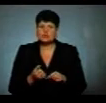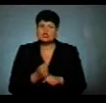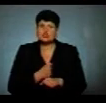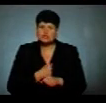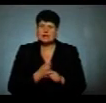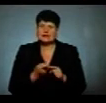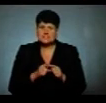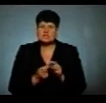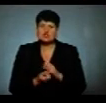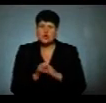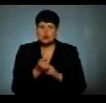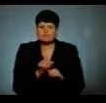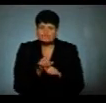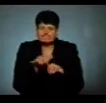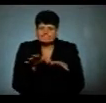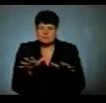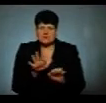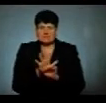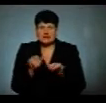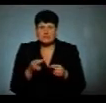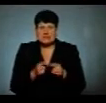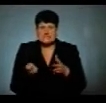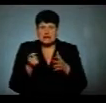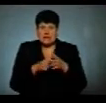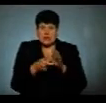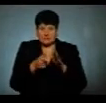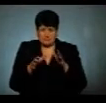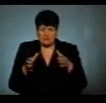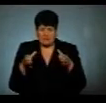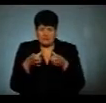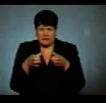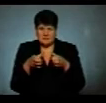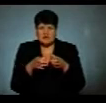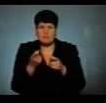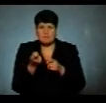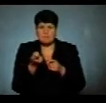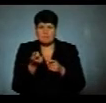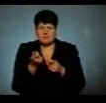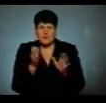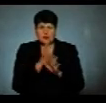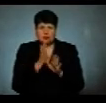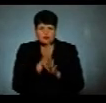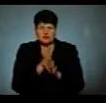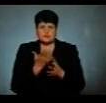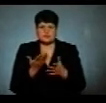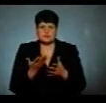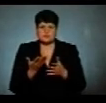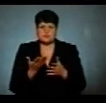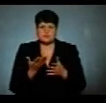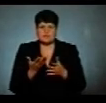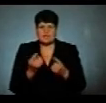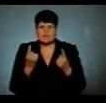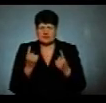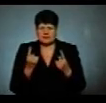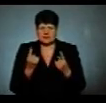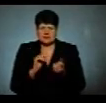є джерело поширення інфекції, тому що це закрите приміщення з обмеженим доступом повітря, з обмеженим середину, де велика